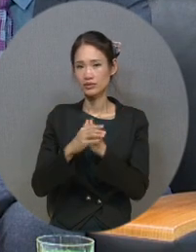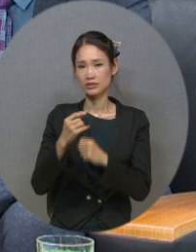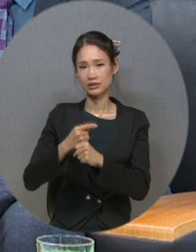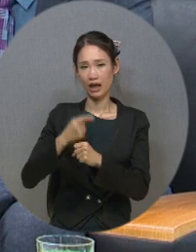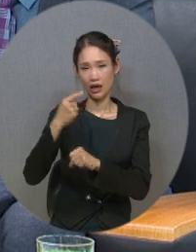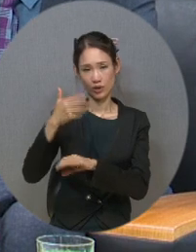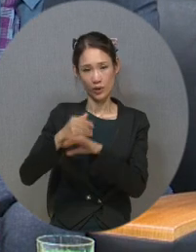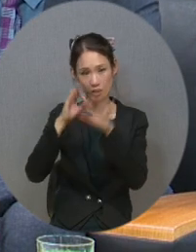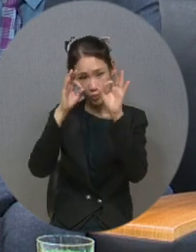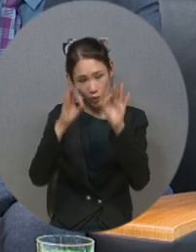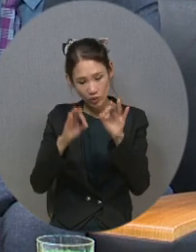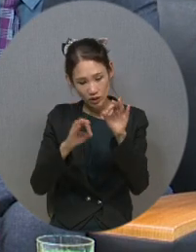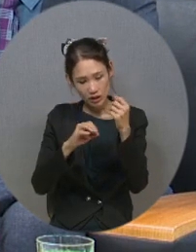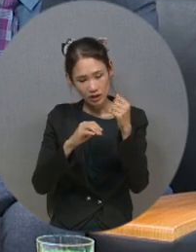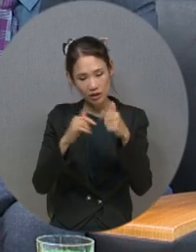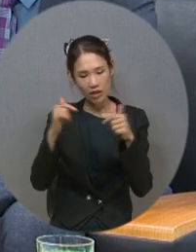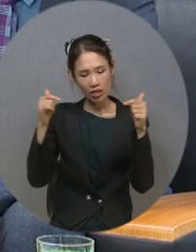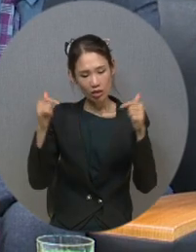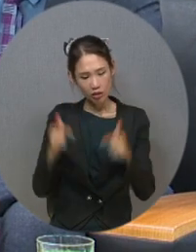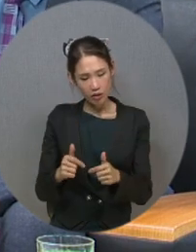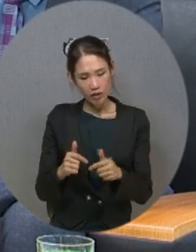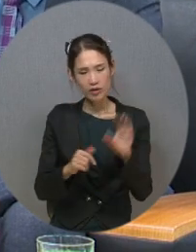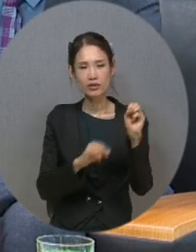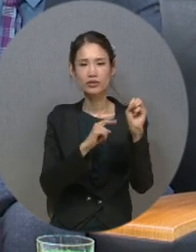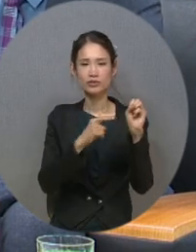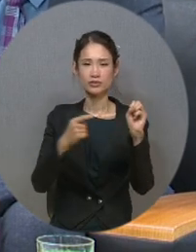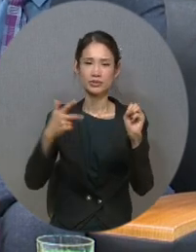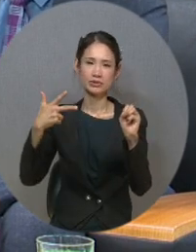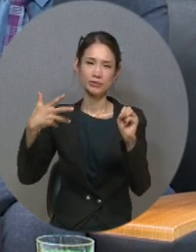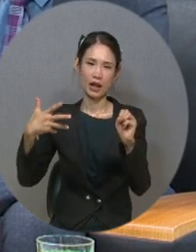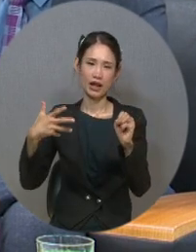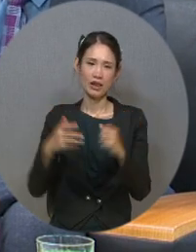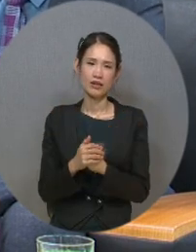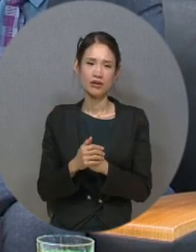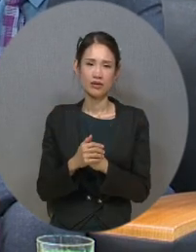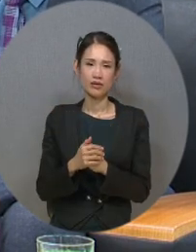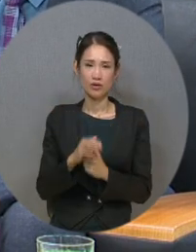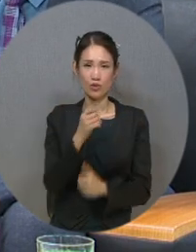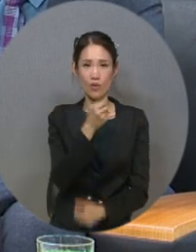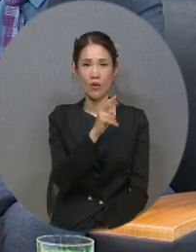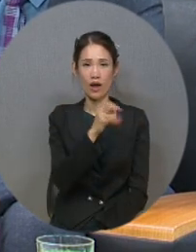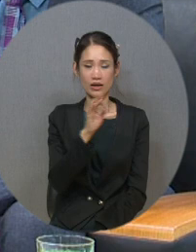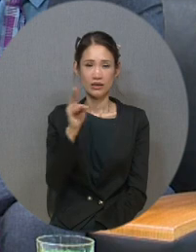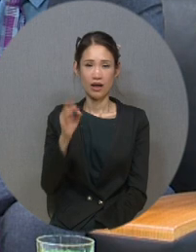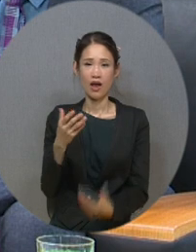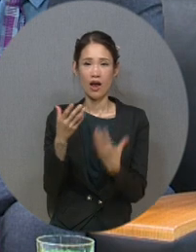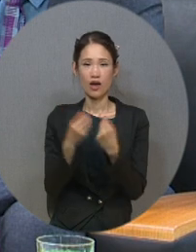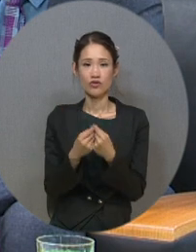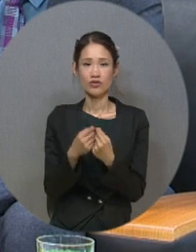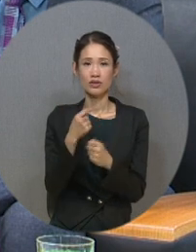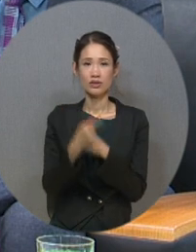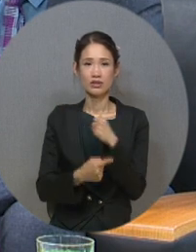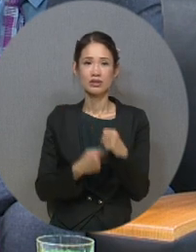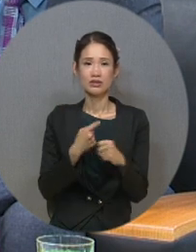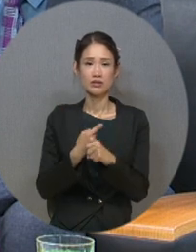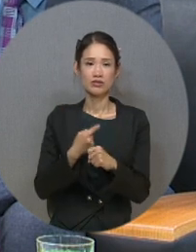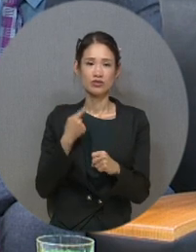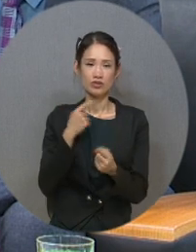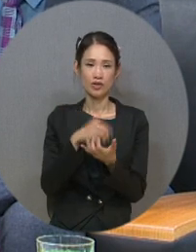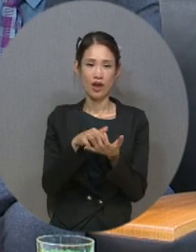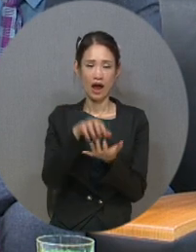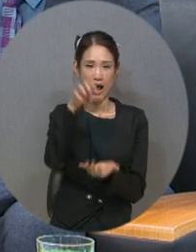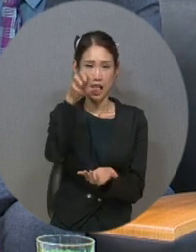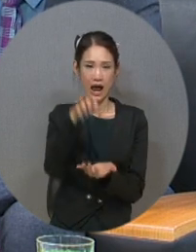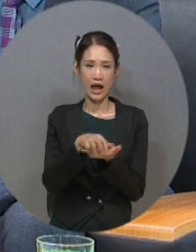보니까 0.78%로 떨어졌습니다. 예, 우리 광양의 경우에는 1년 전에 합계